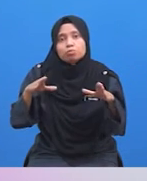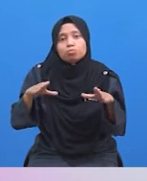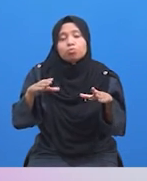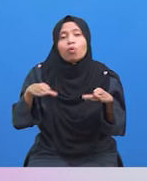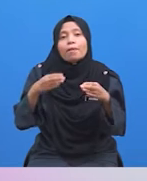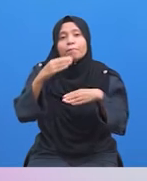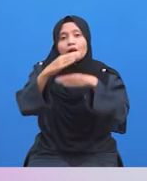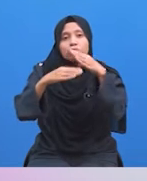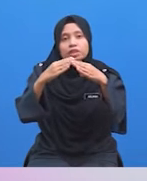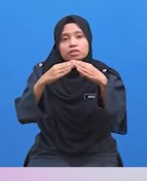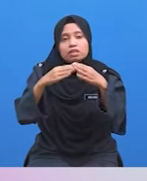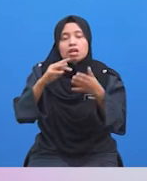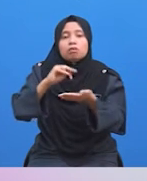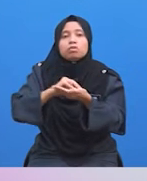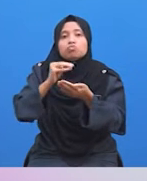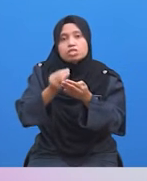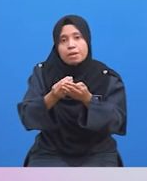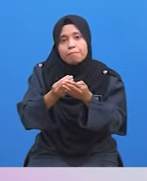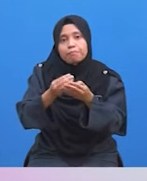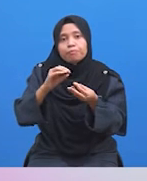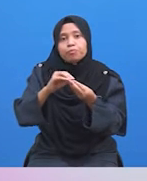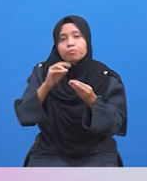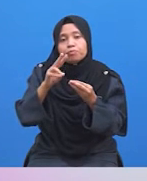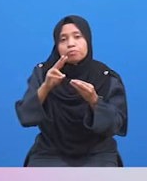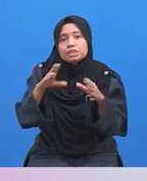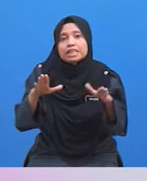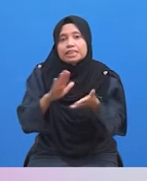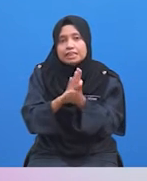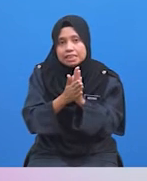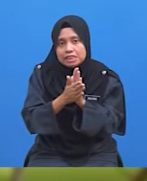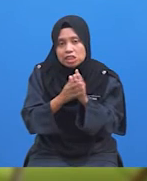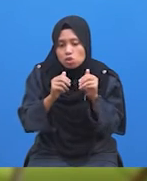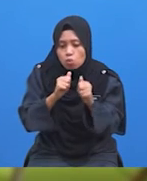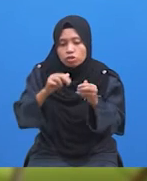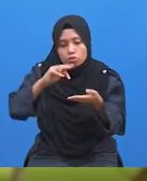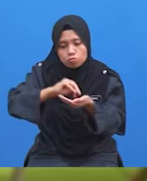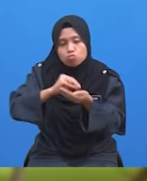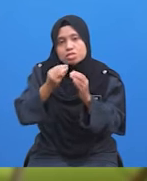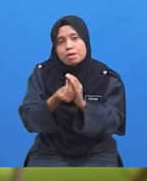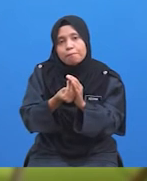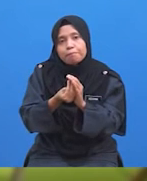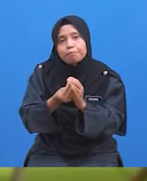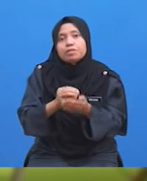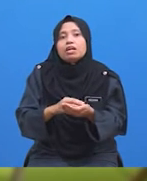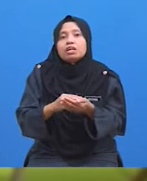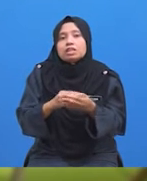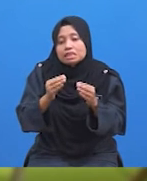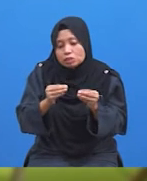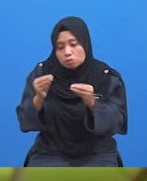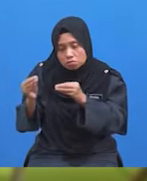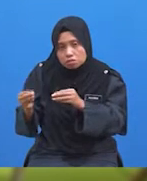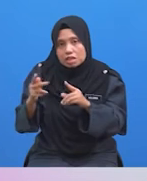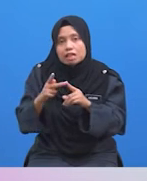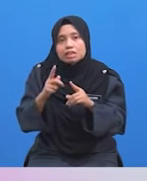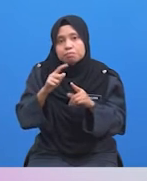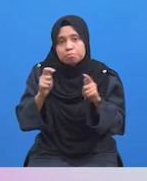migrasi bermusim yaitu migrasi yang berlaku mengikut musim migrain akan berhijrah ke sesuatu